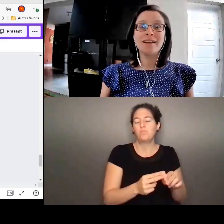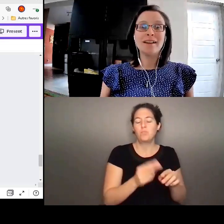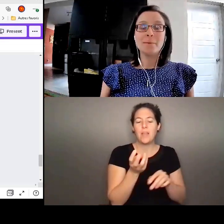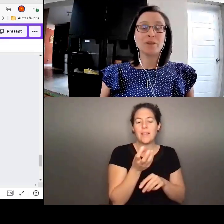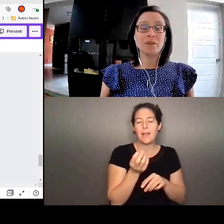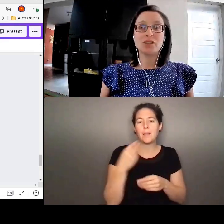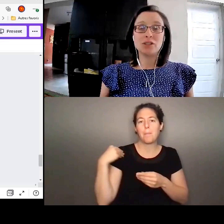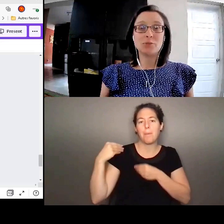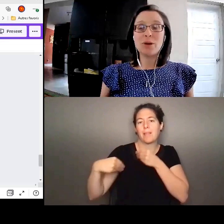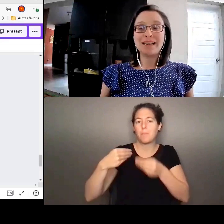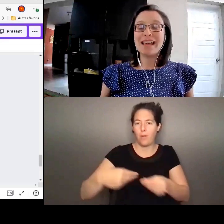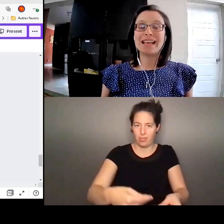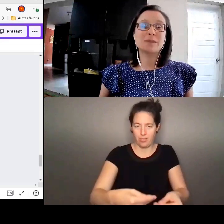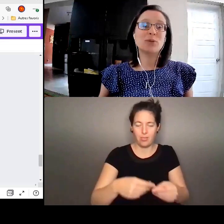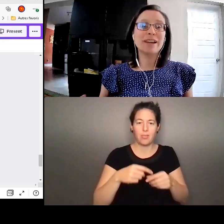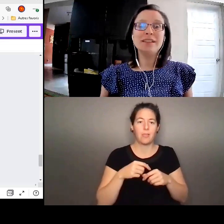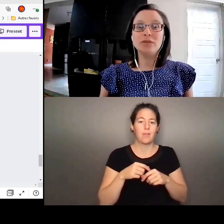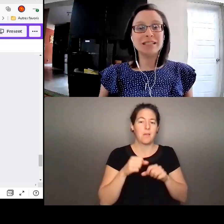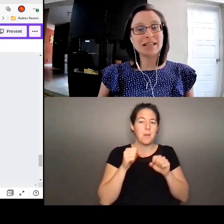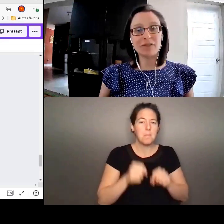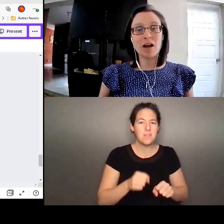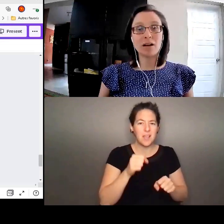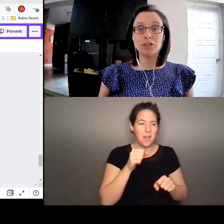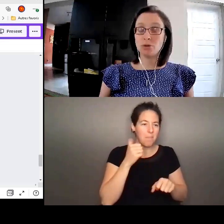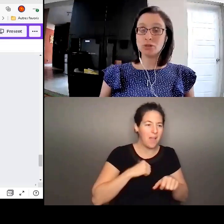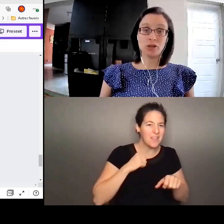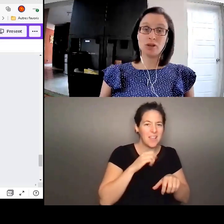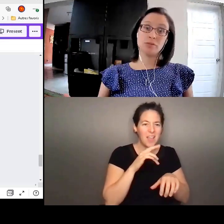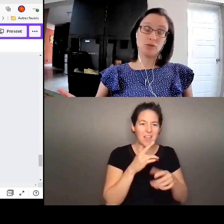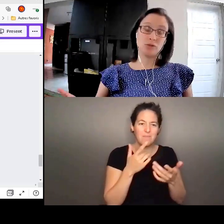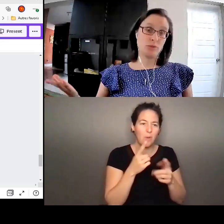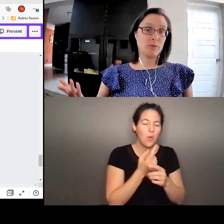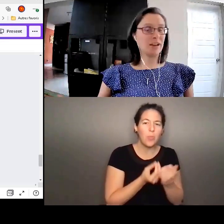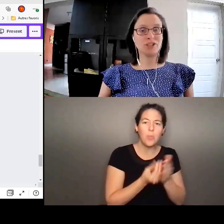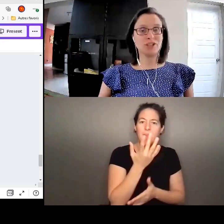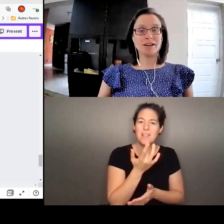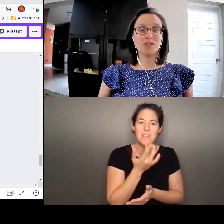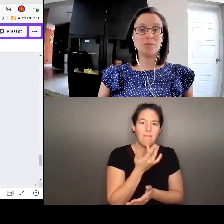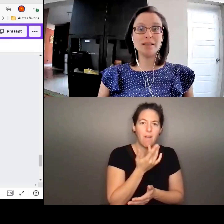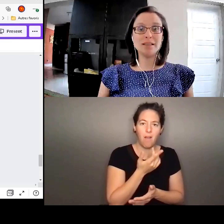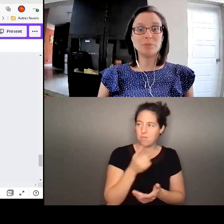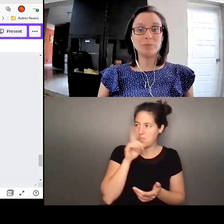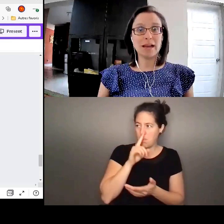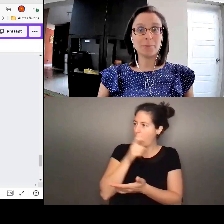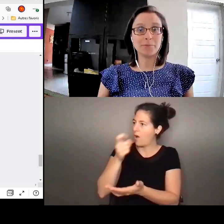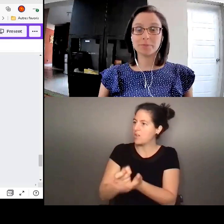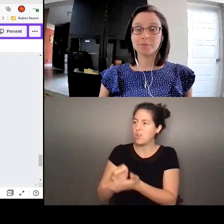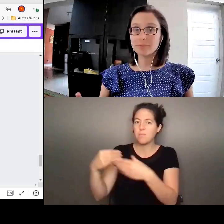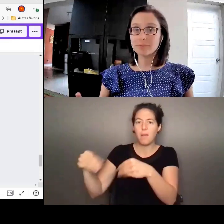patrimoine. Je peux aller explorer des nouvelles saveurs, des choses que je ne peux pas acheter en semis dans les